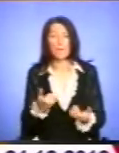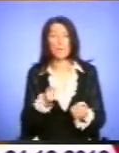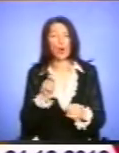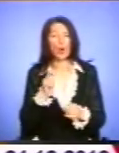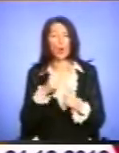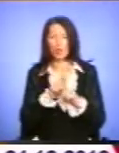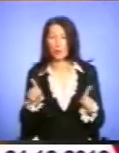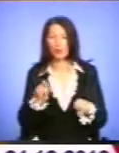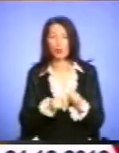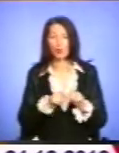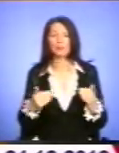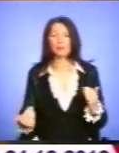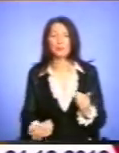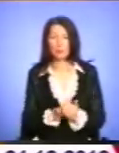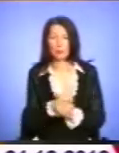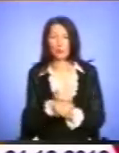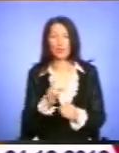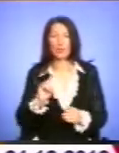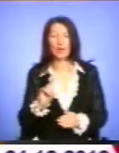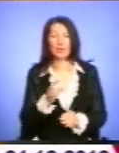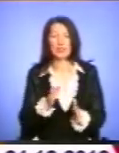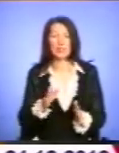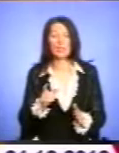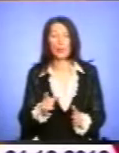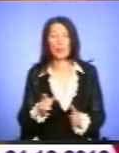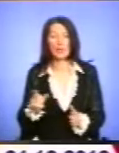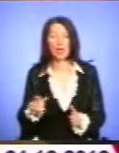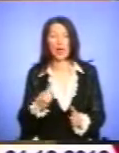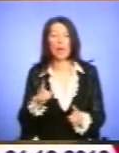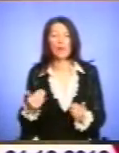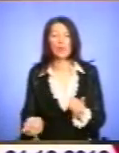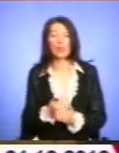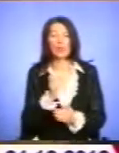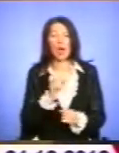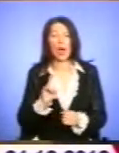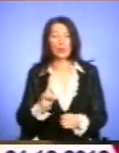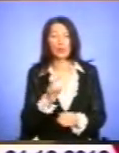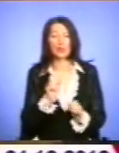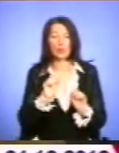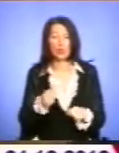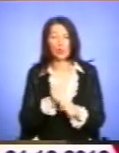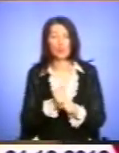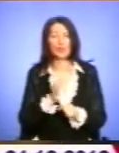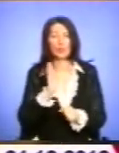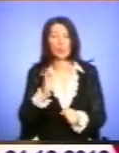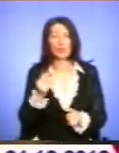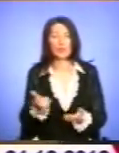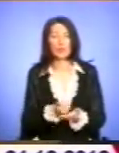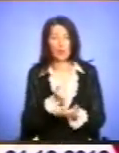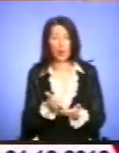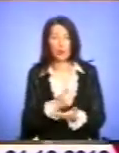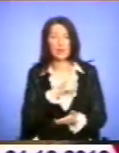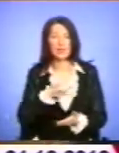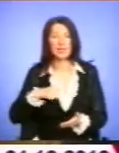Відродження аеропорта не тільки пасажирського, а відродження аеропорта, де він може вже працювати в перспективі, заробляти сам на себе